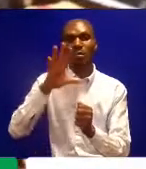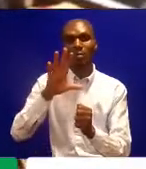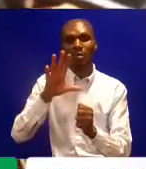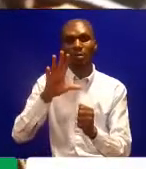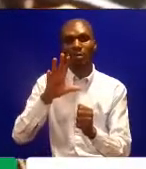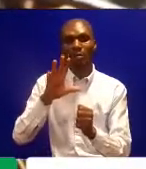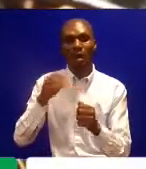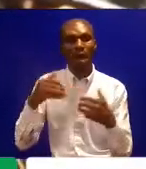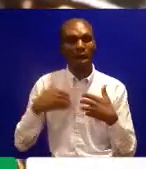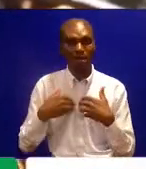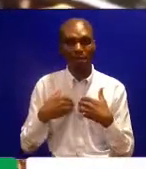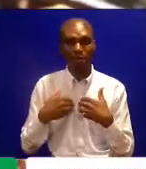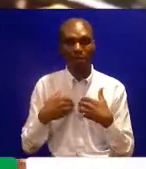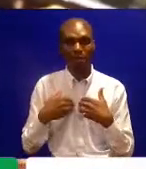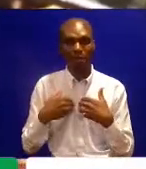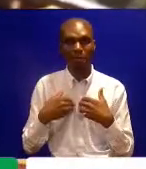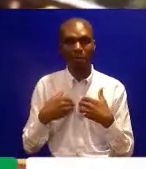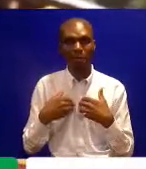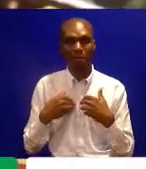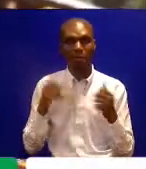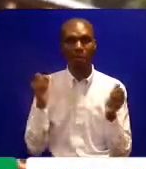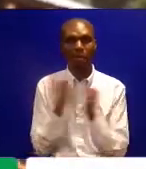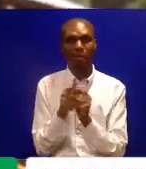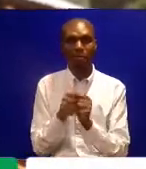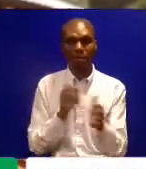kuna miaka 11.